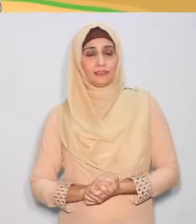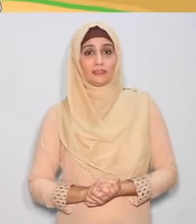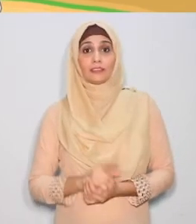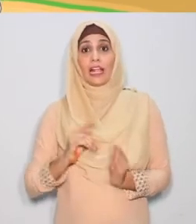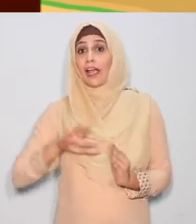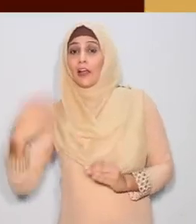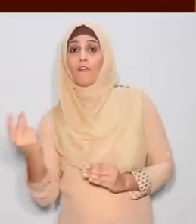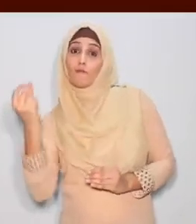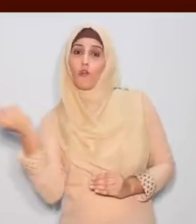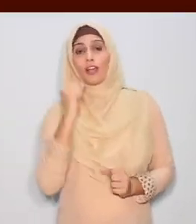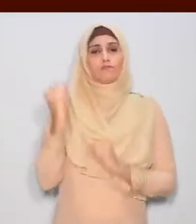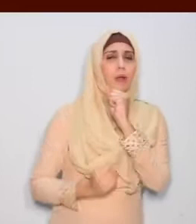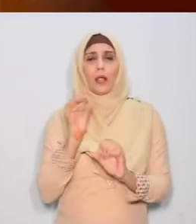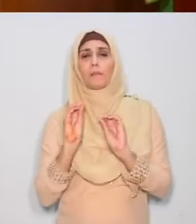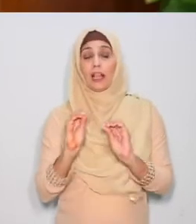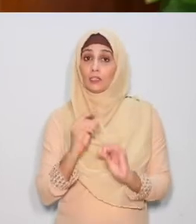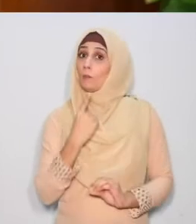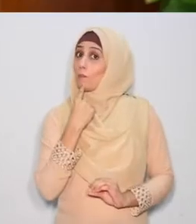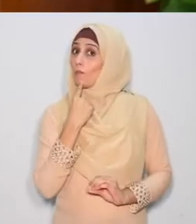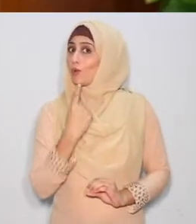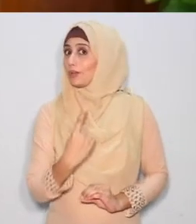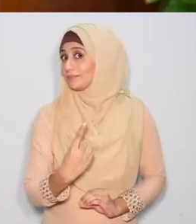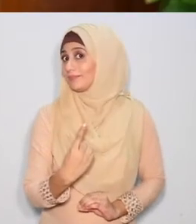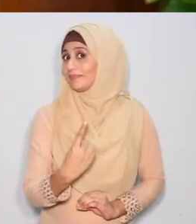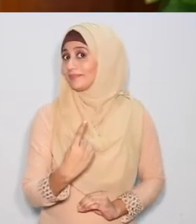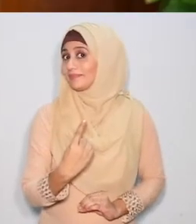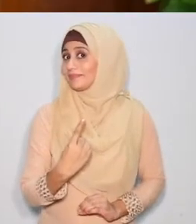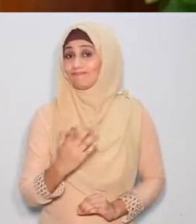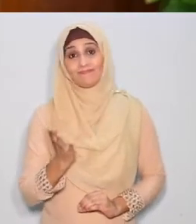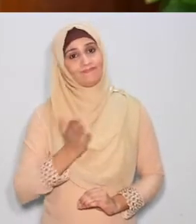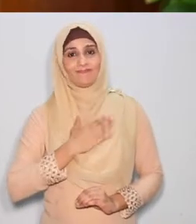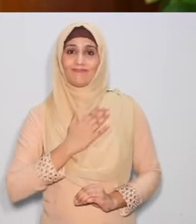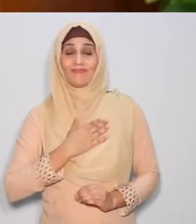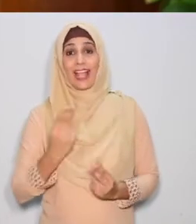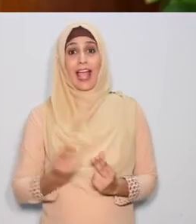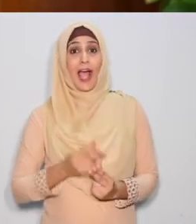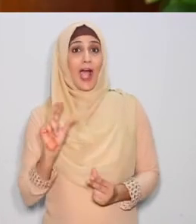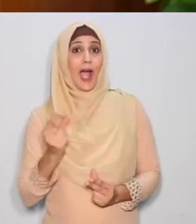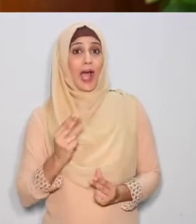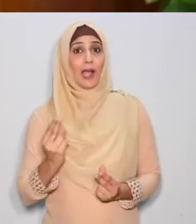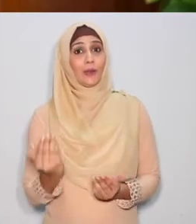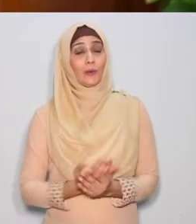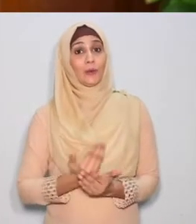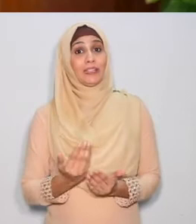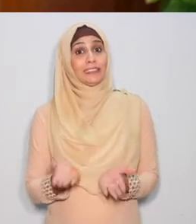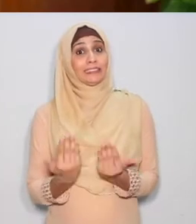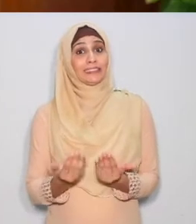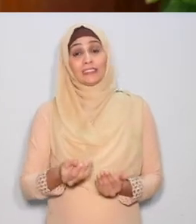करेंगे। पड़ोसी फौरन मदद के लिए भागे चले आए, लेकिन साथ ही बोले, हम तो आलू की चाट